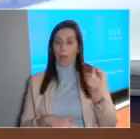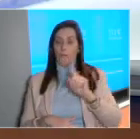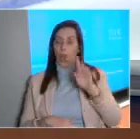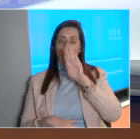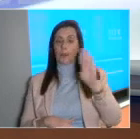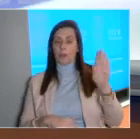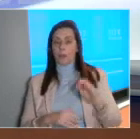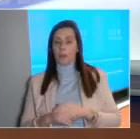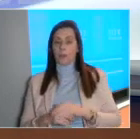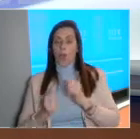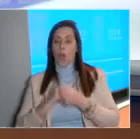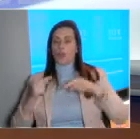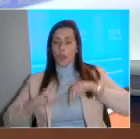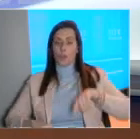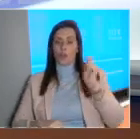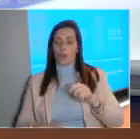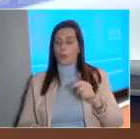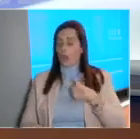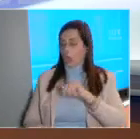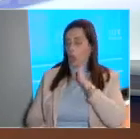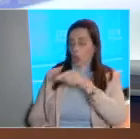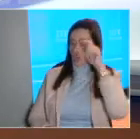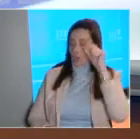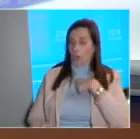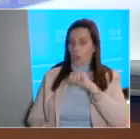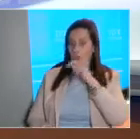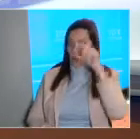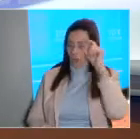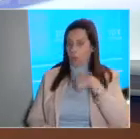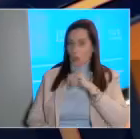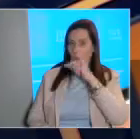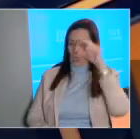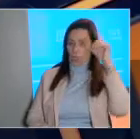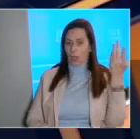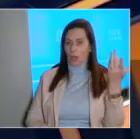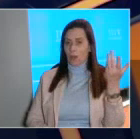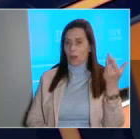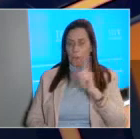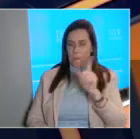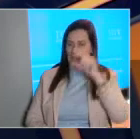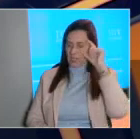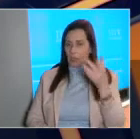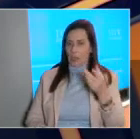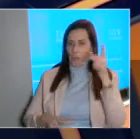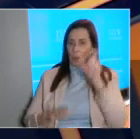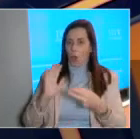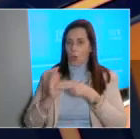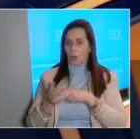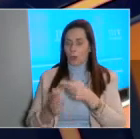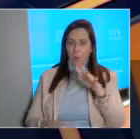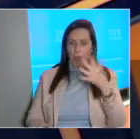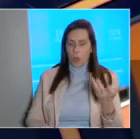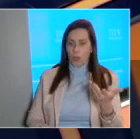ולא בנימין נתניהו, או יולי אדלשטיין, אני לא מעוניינת לגדעון סער. או ביולי אדלשטיין. מי זה גדעון סער? פוליטיקאי